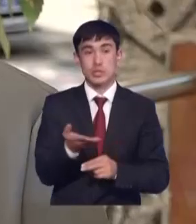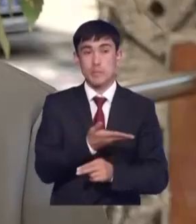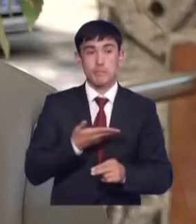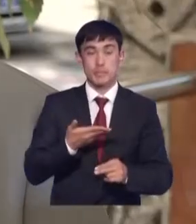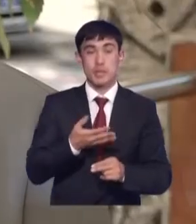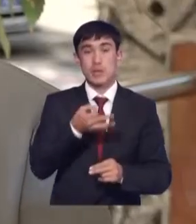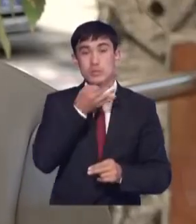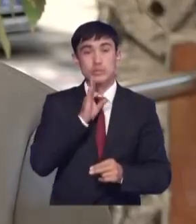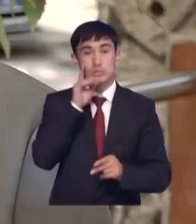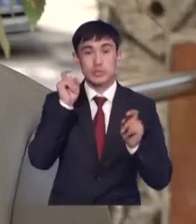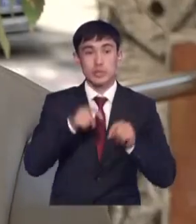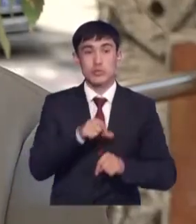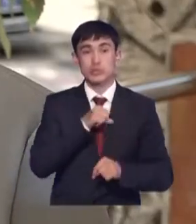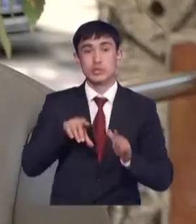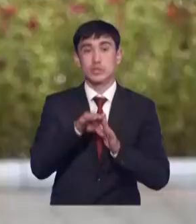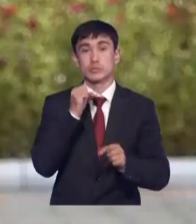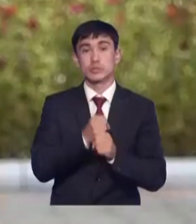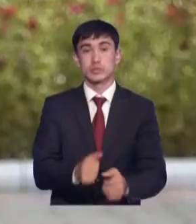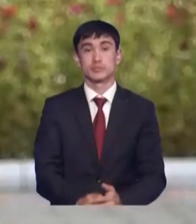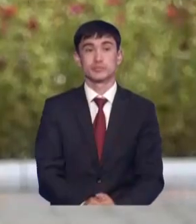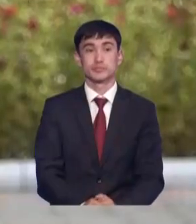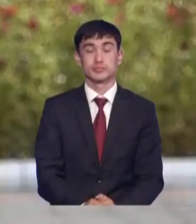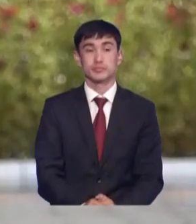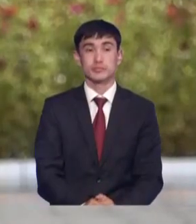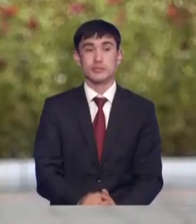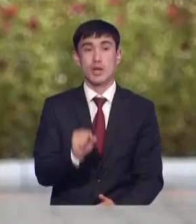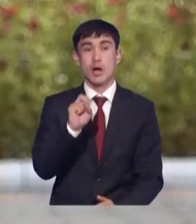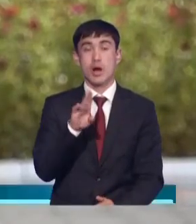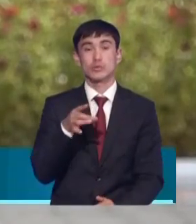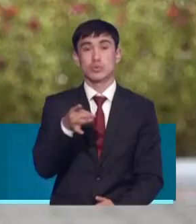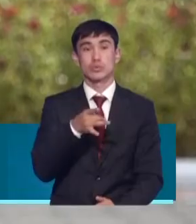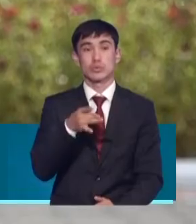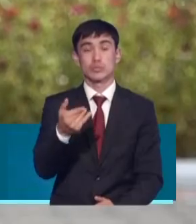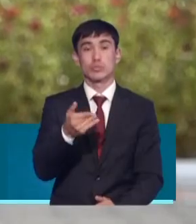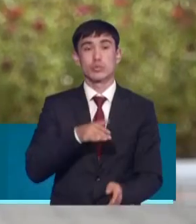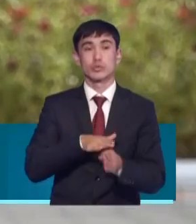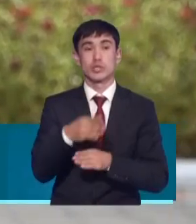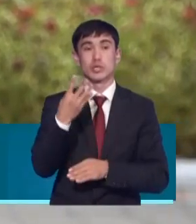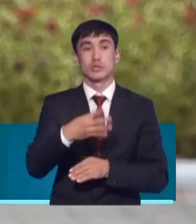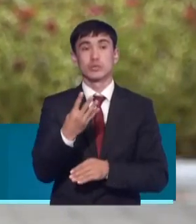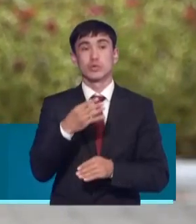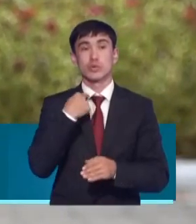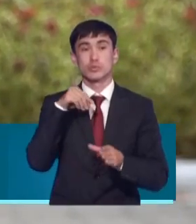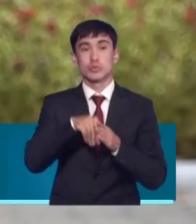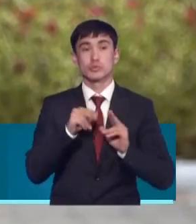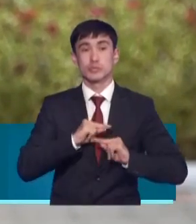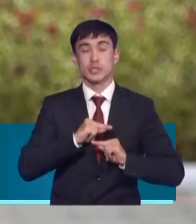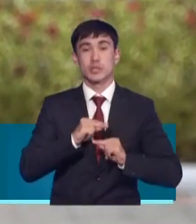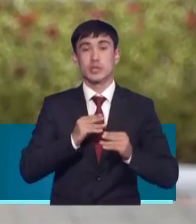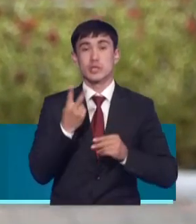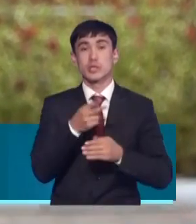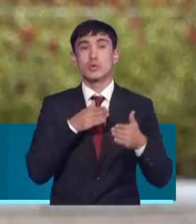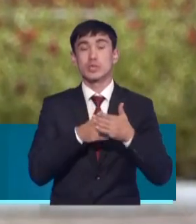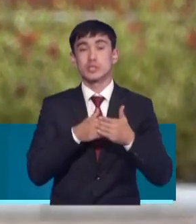таң атпастан тұрып өз таңдауымды жасадым. Ақсу ауданы бойынша 44 дауыс беру учаскесі жұмыс істеп тұр. Оның екеуі кіруге шектелген.